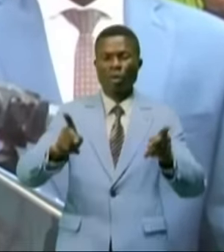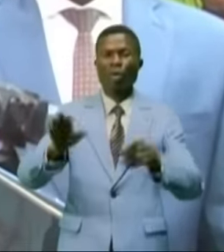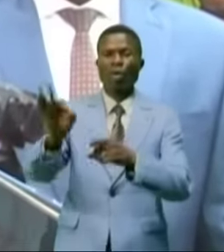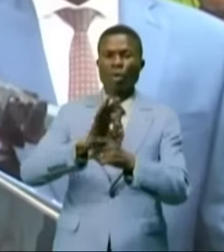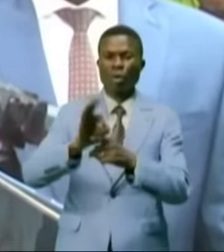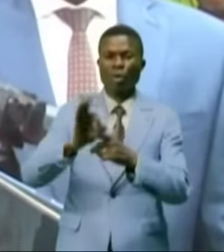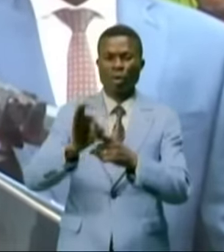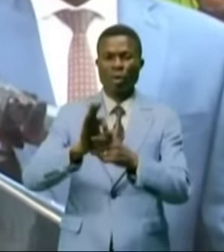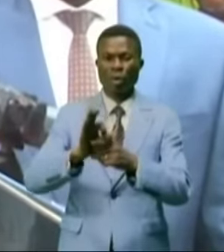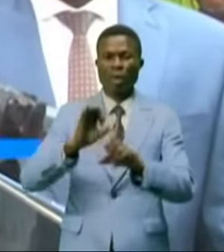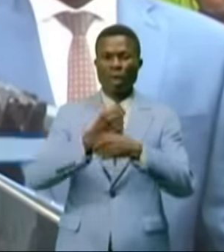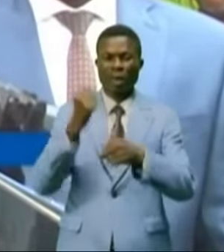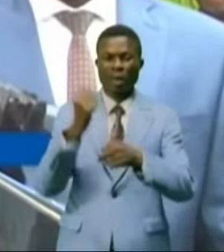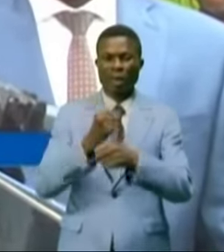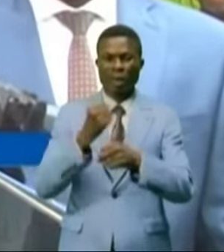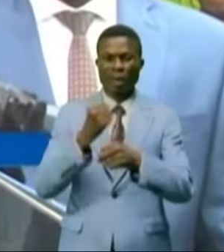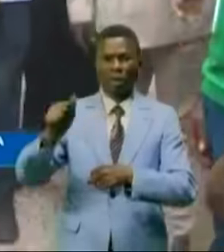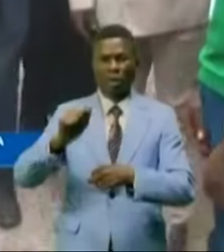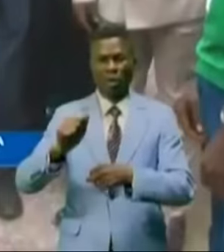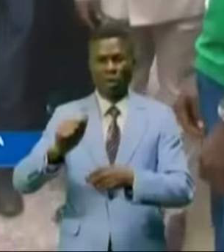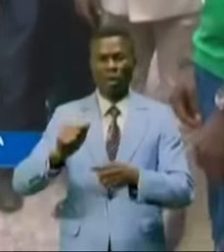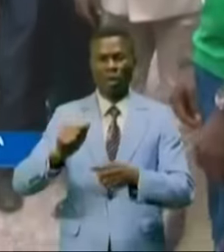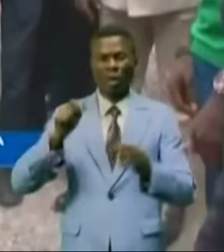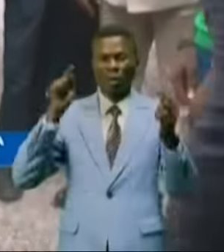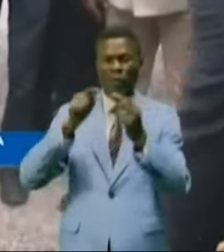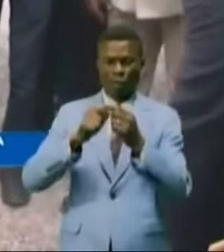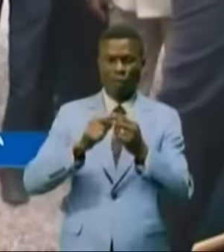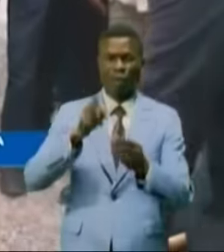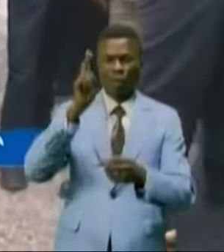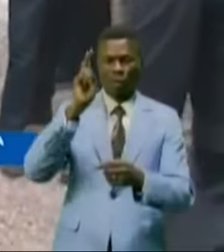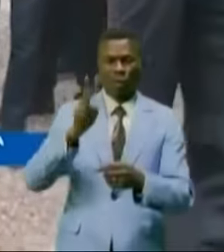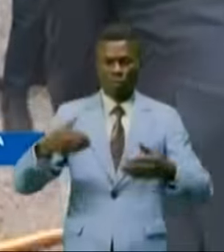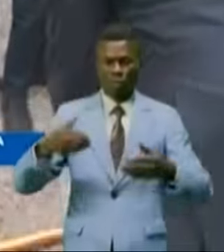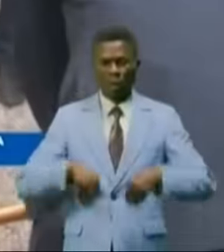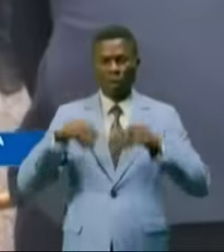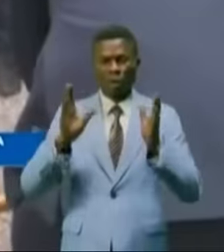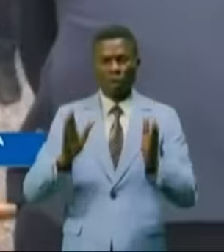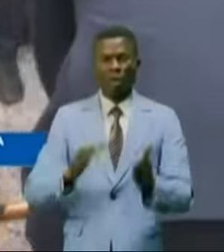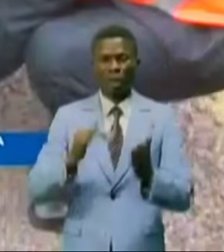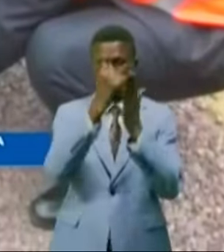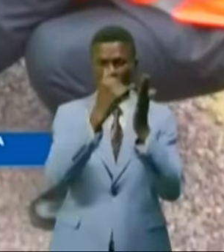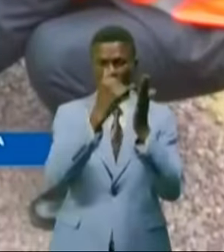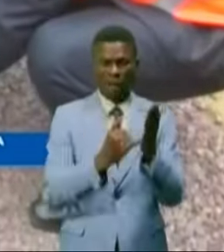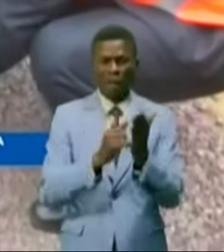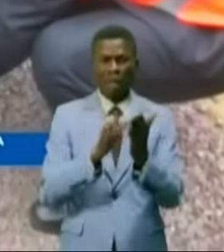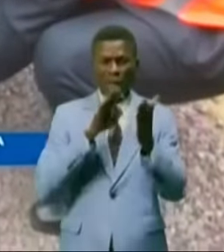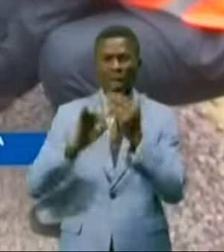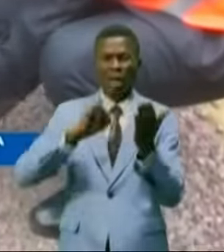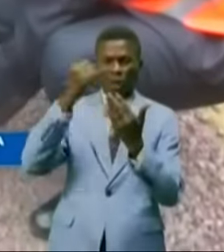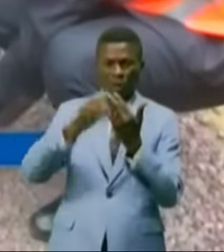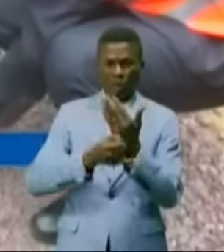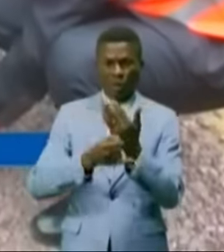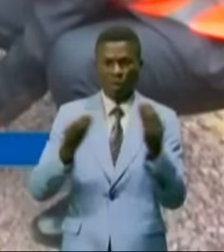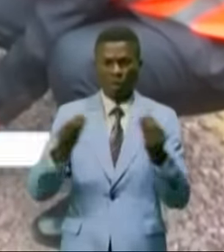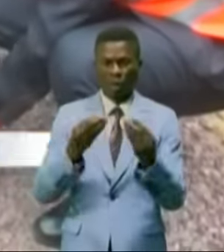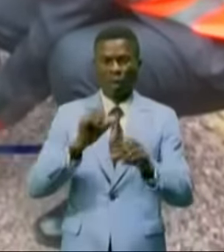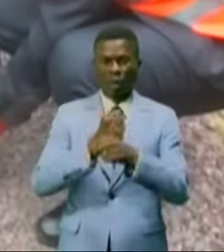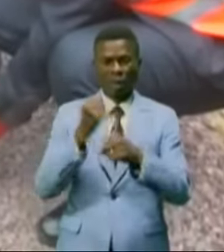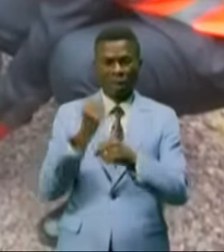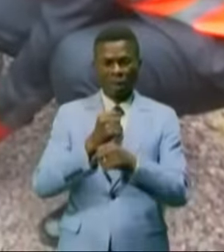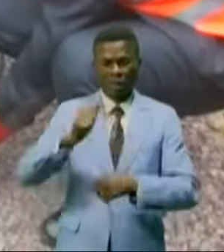à l'entrepreneuriat vert et décent. Les jeunes Congolais devraient s'identifier à ce programme dans le cadre de